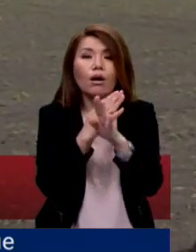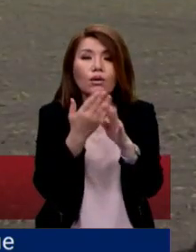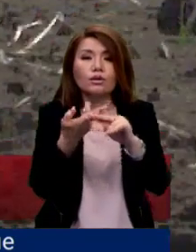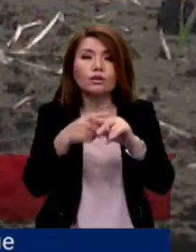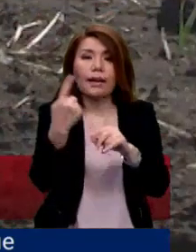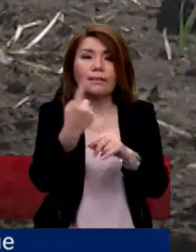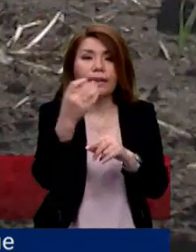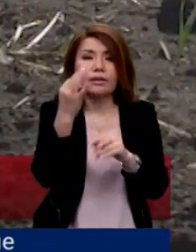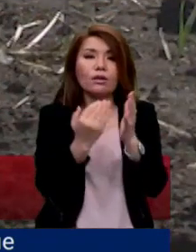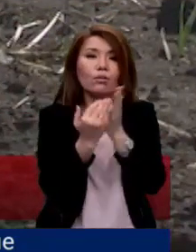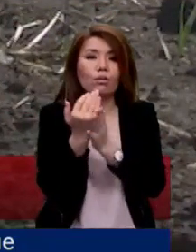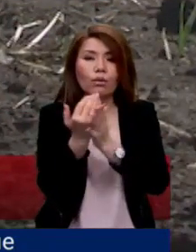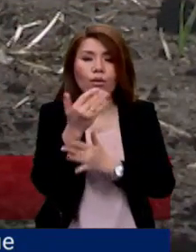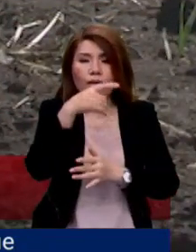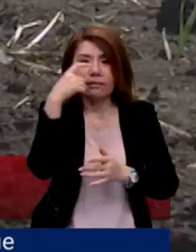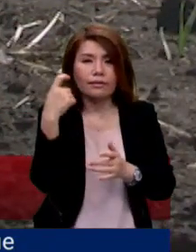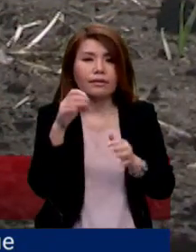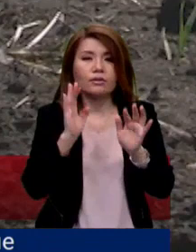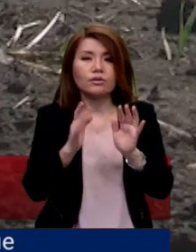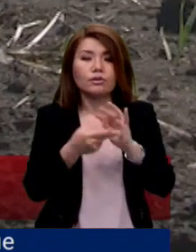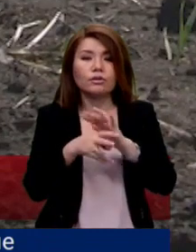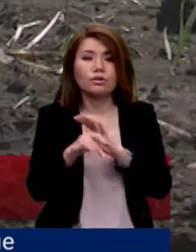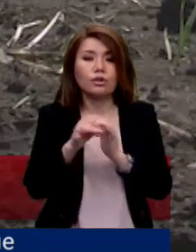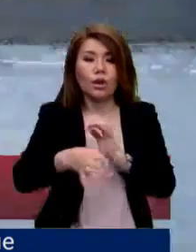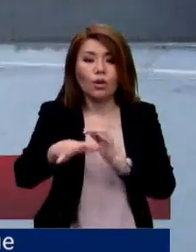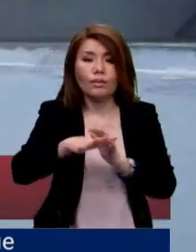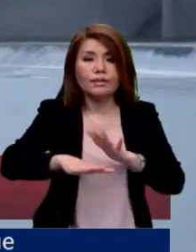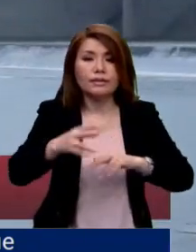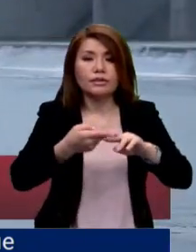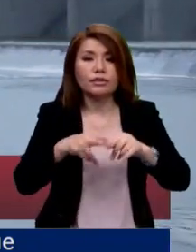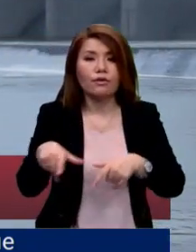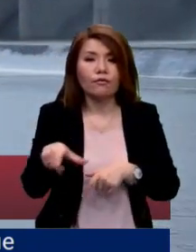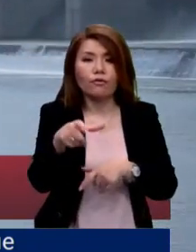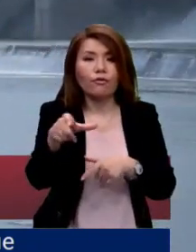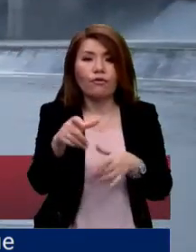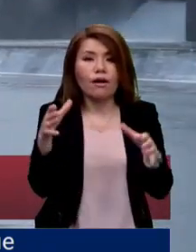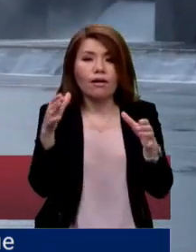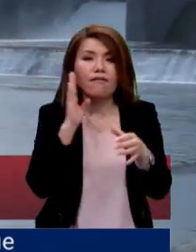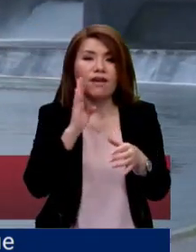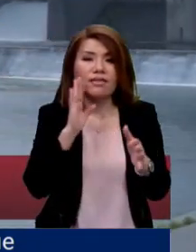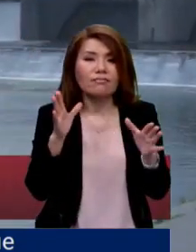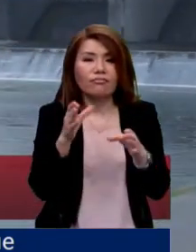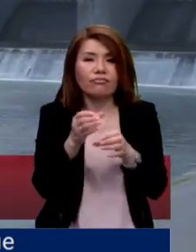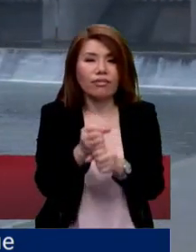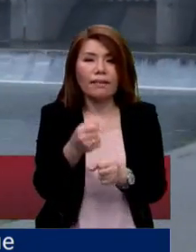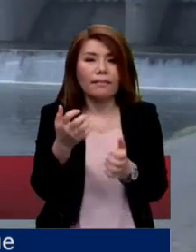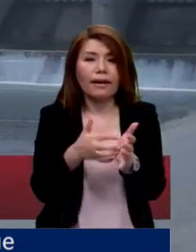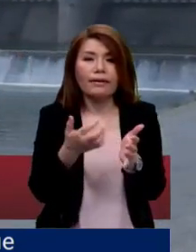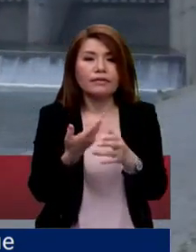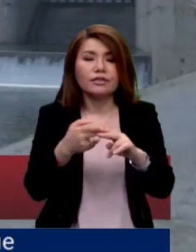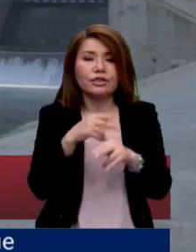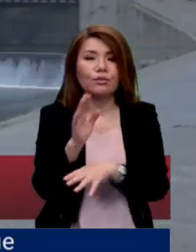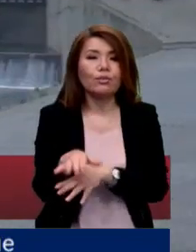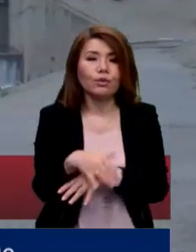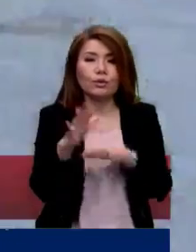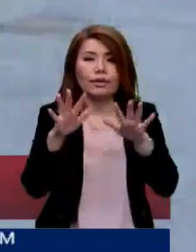градусқа жоғары болып, аптап ыстық қыспақ қалмақ. Мұның үстіне облыс аймағындағы өзен көлдерде су аз, ал ірі су қоймалары жартылай бос тұр.